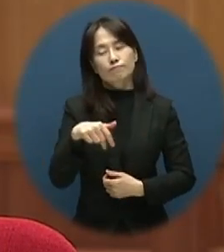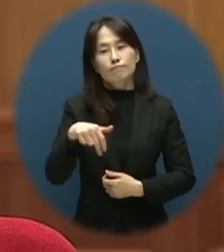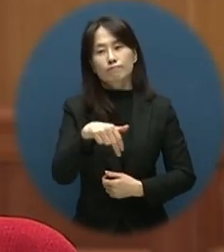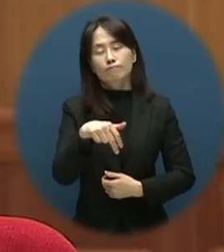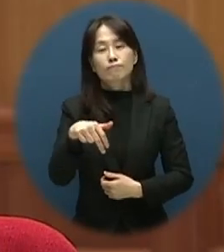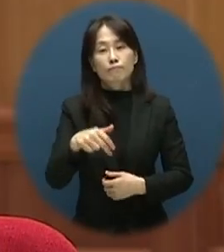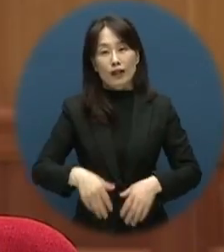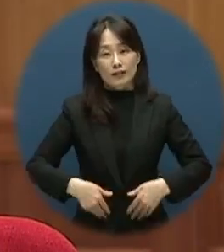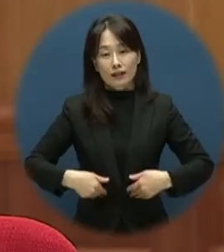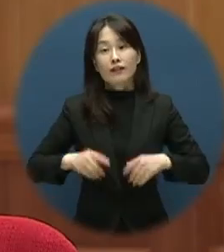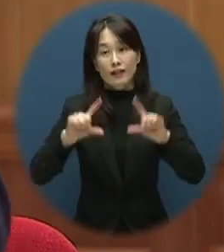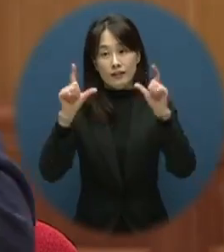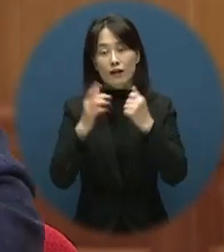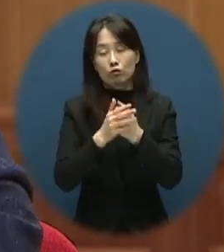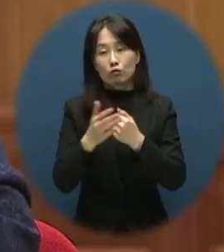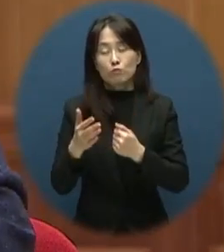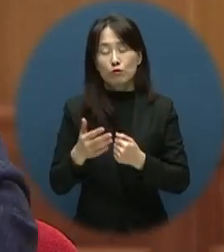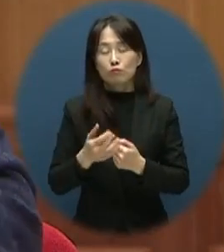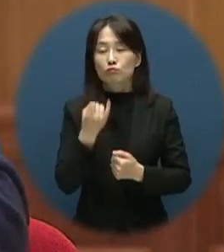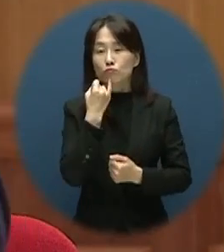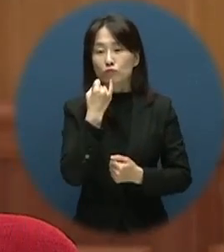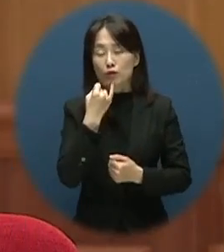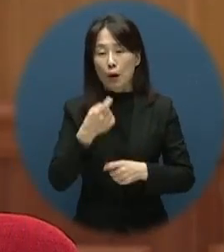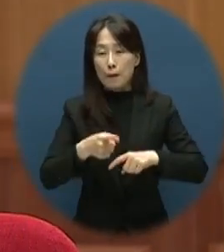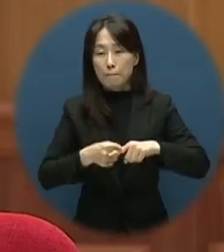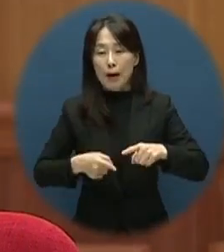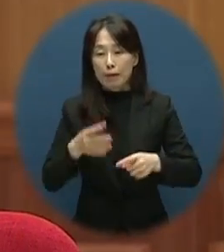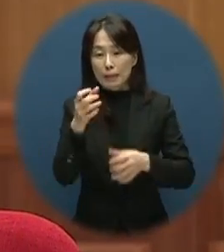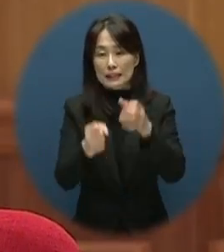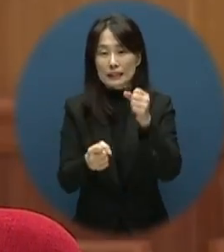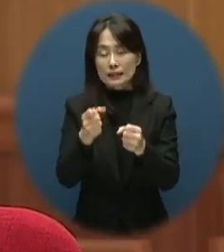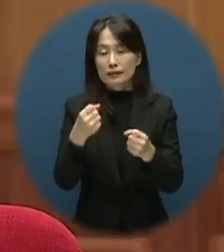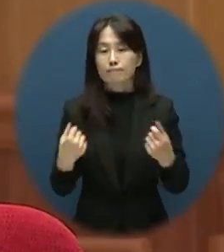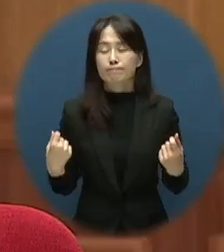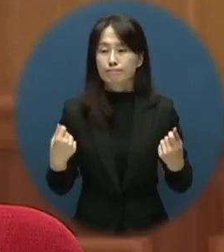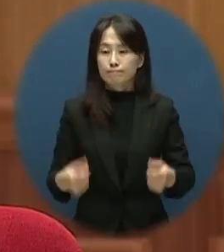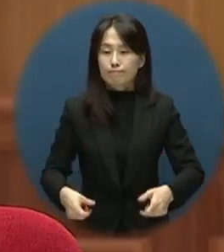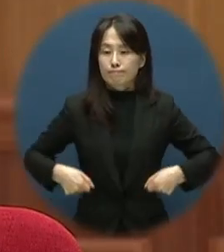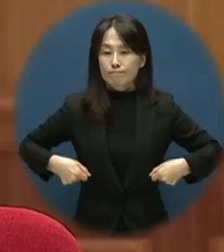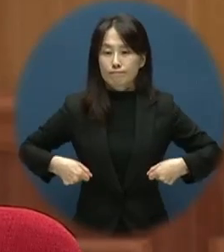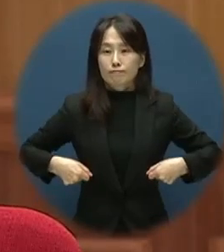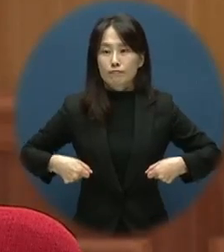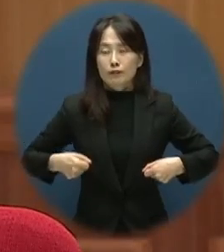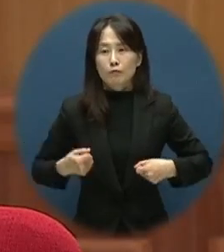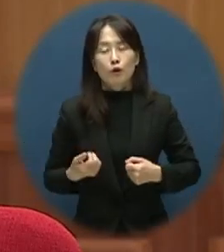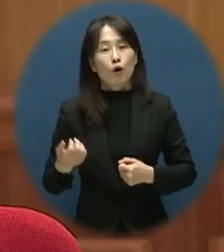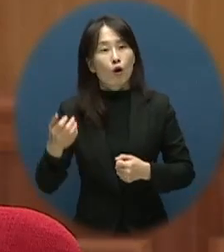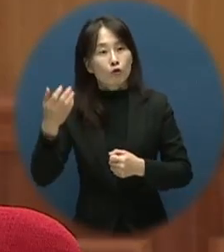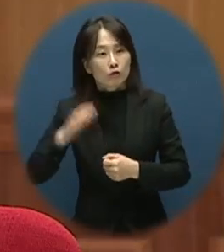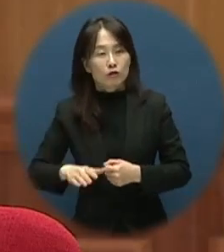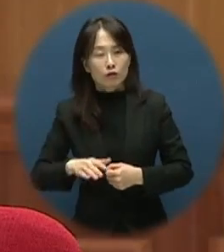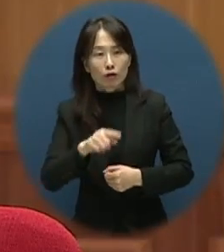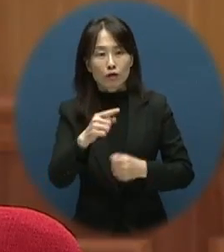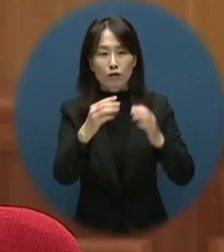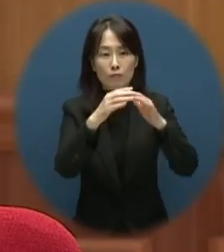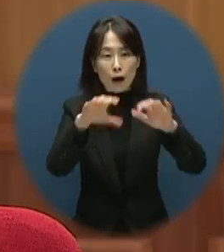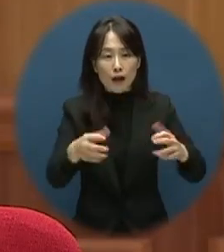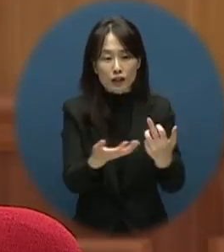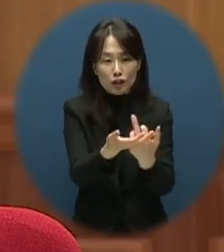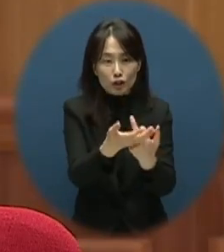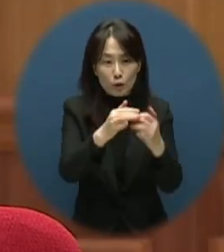되게 괜찮았어요. 그래서 네. 반바지 입었는데, 네. 그 마을에 계신 마을에